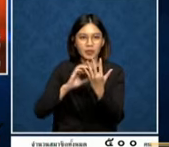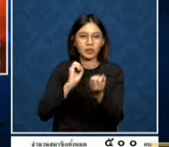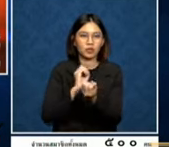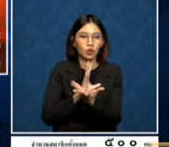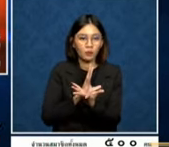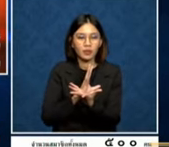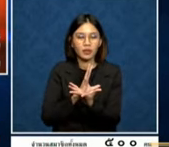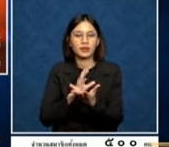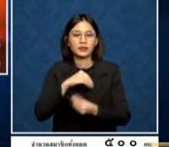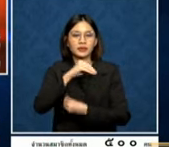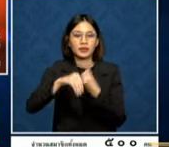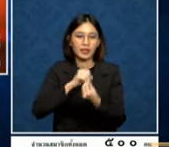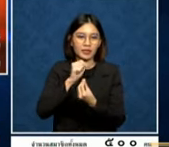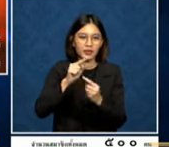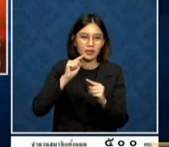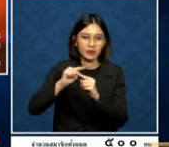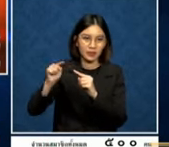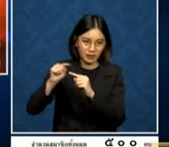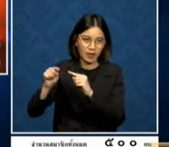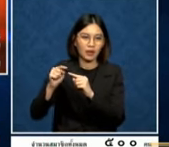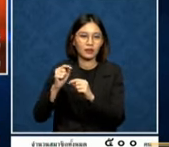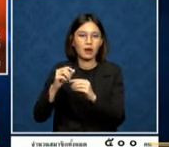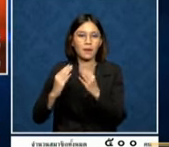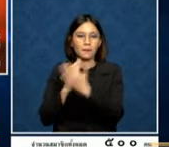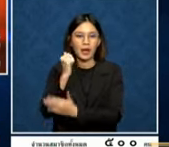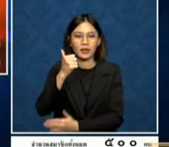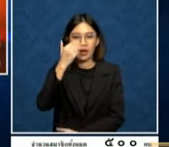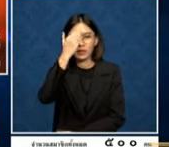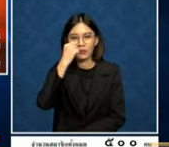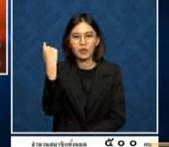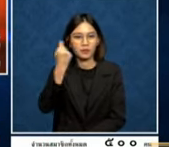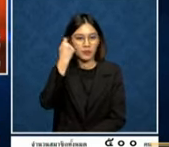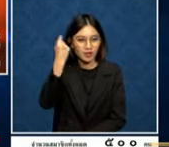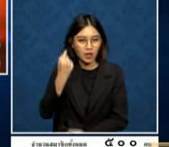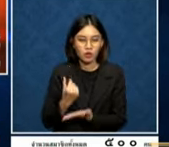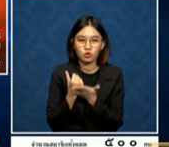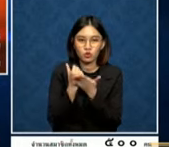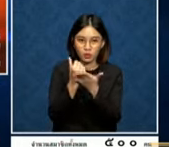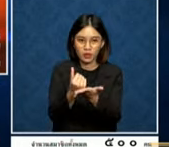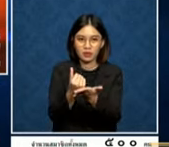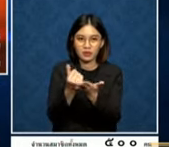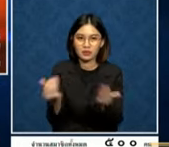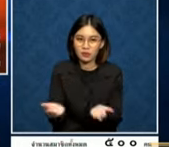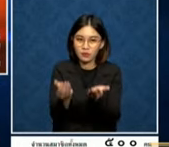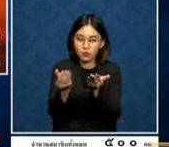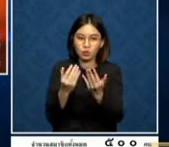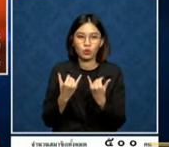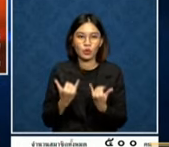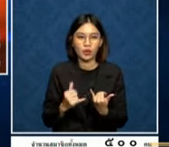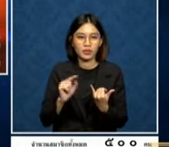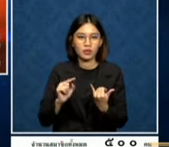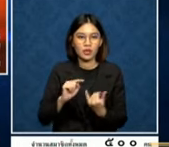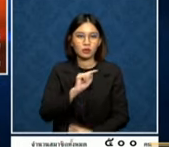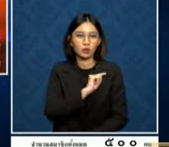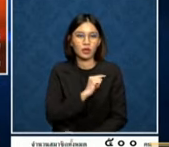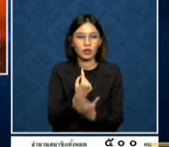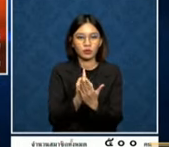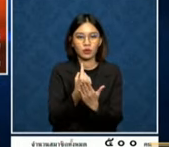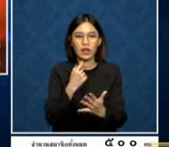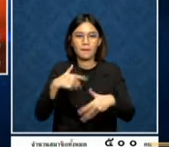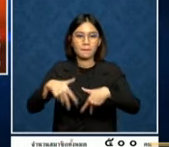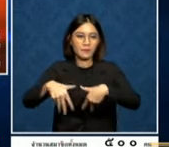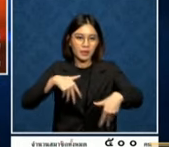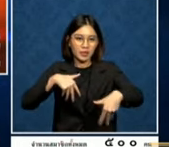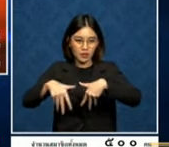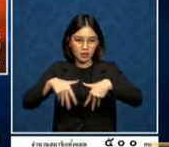เศรษฐกิจถดถอยทางเทคนิคหรือ Technicalrecessได้เพราะมีภาคการท่องเที่ยวเป็นตัวพยุงค่ะซึ่งวันนี้นะคะดิฉันในฐานะตัวแทนของพี่น้อง